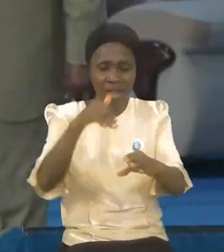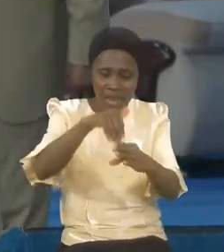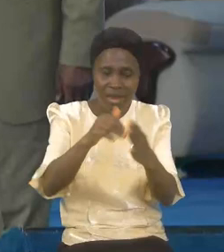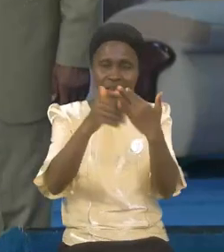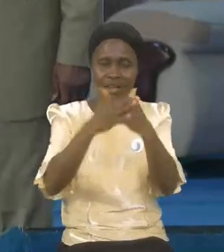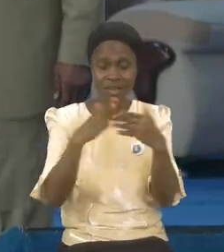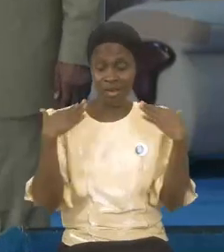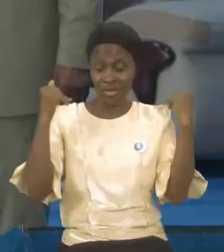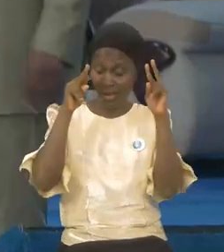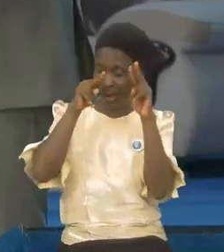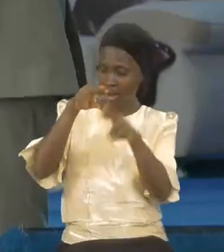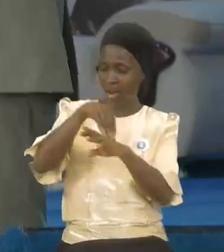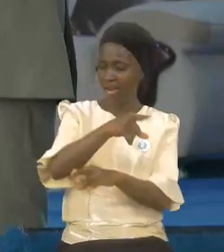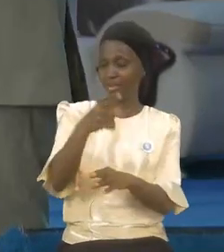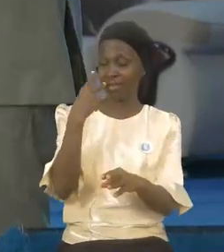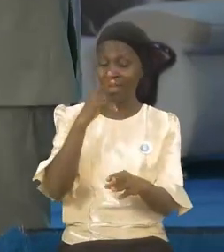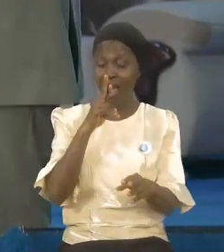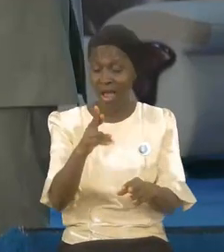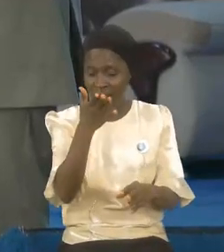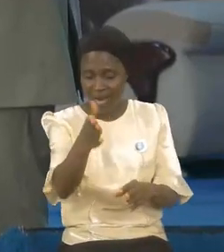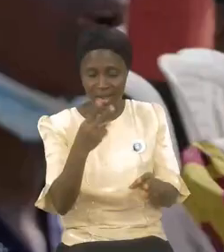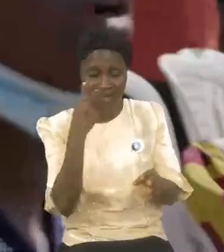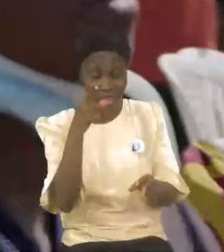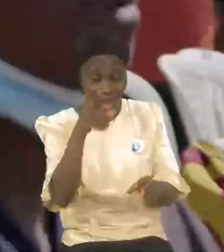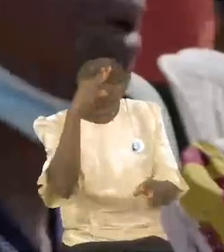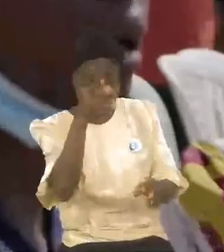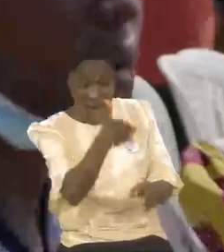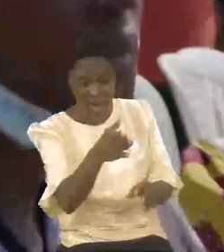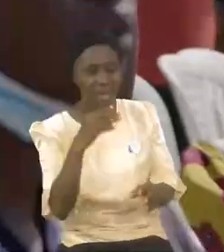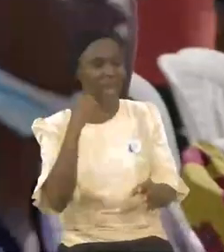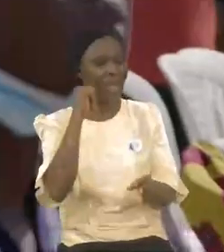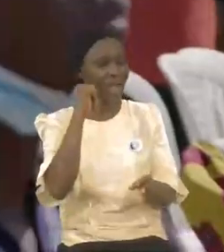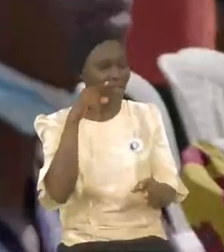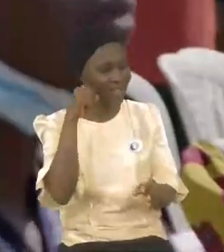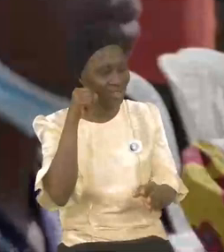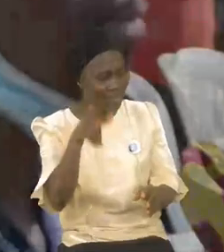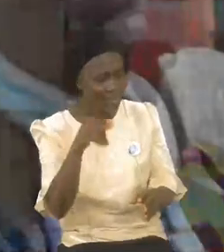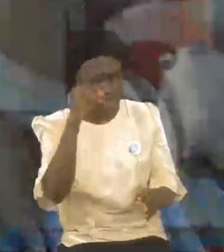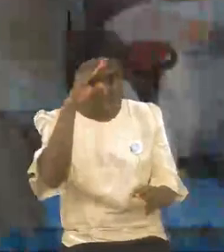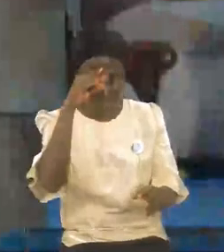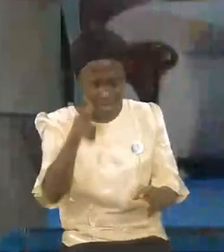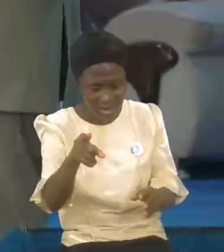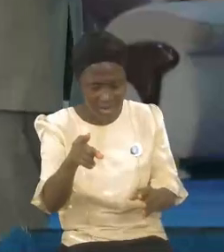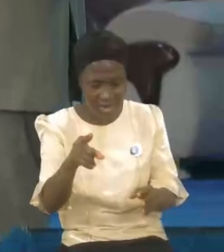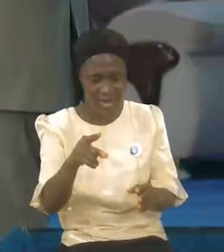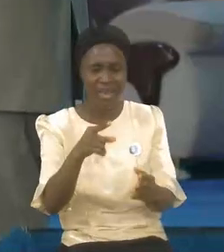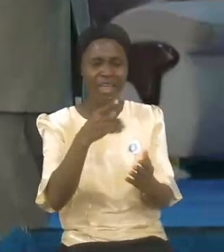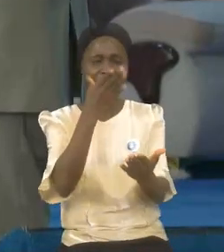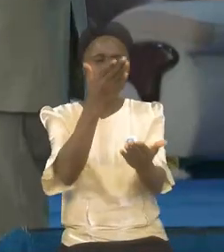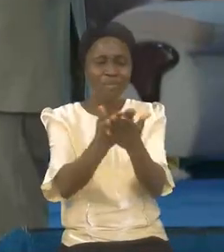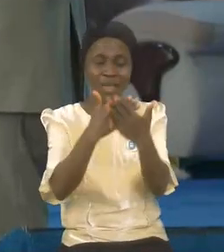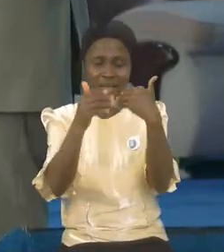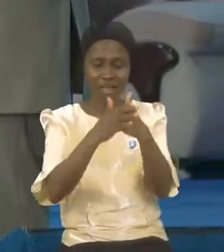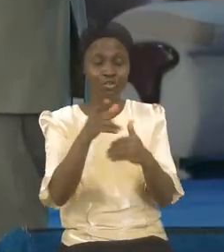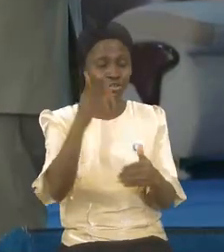dire, regardez-la. Elle a réussi. Vous allez réussir. Et tu vas régner au